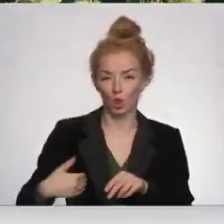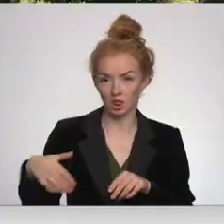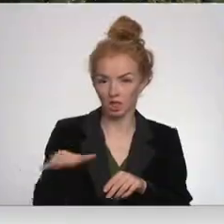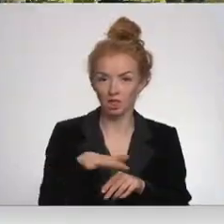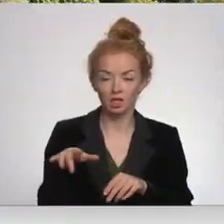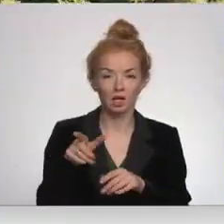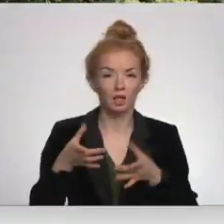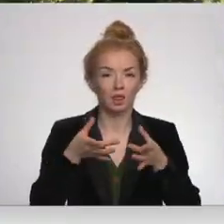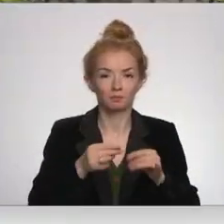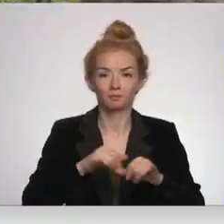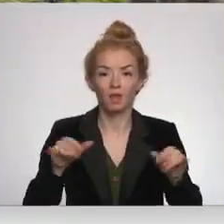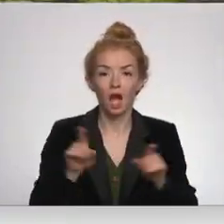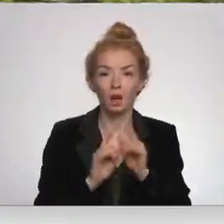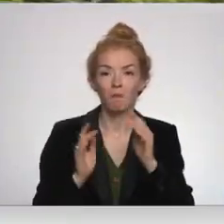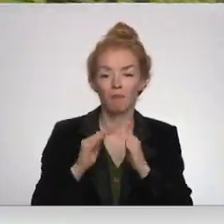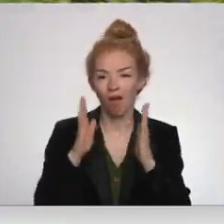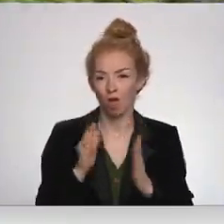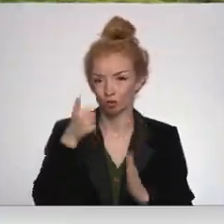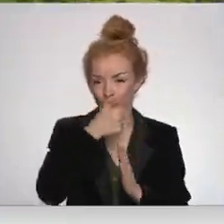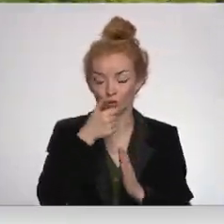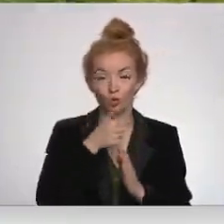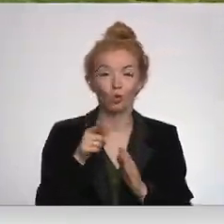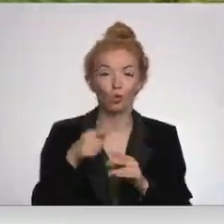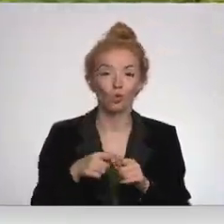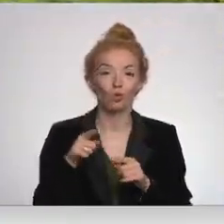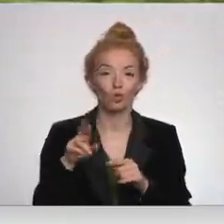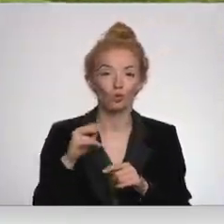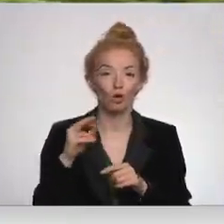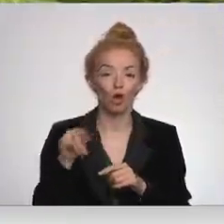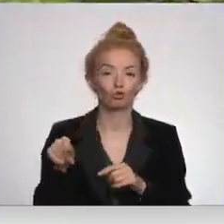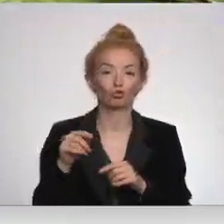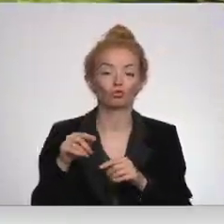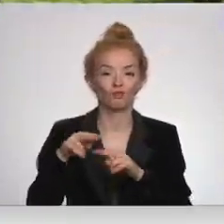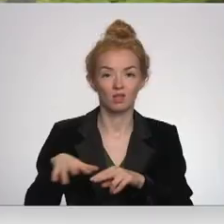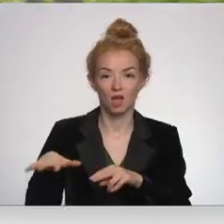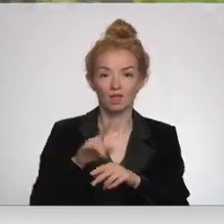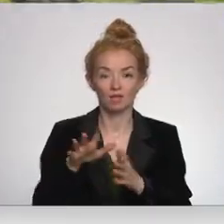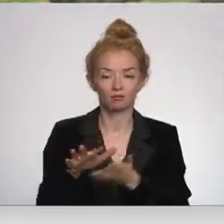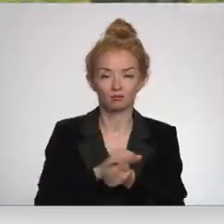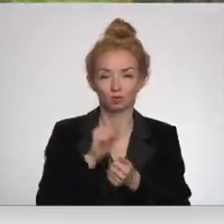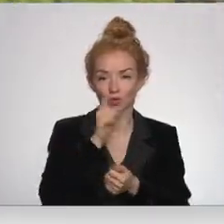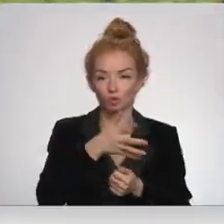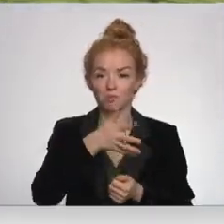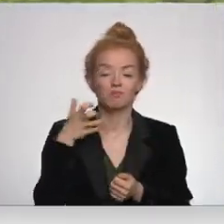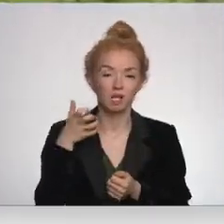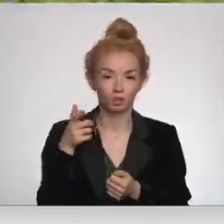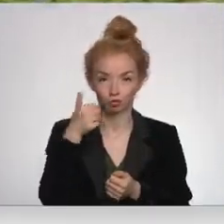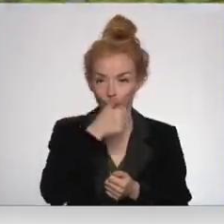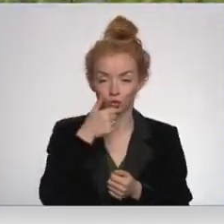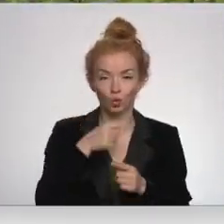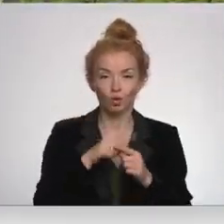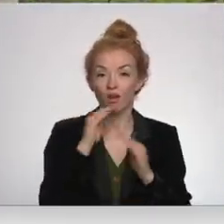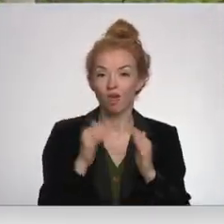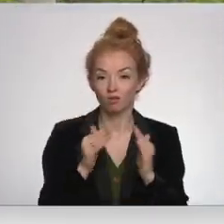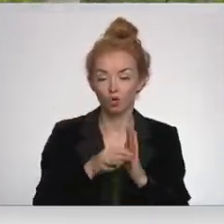tas izplatījies arī mājas cūku vidū. Novietnē Rudbāžu pagastā iznīcinātas 1500 cūku. Rēzeknes novadā